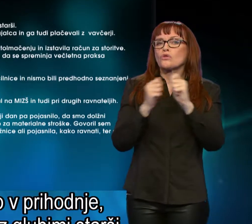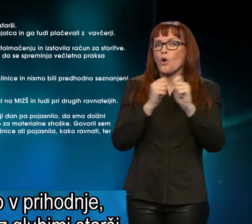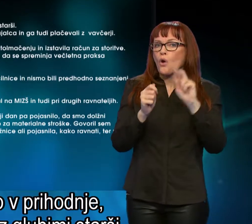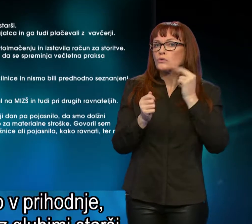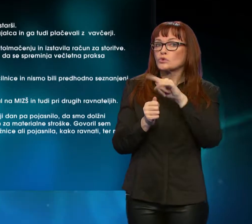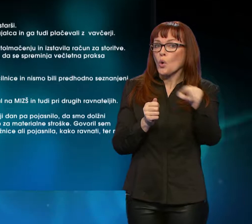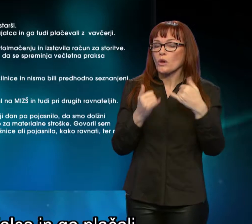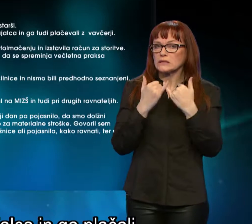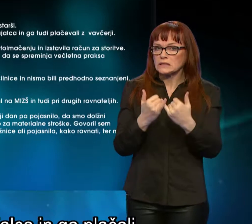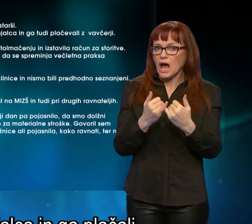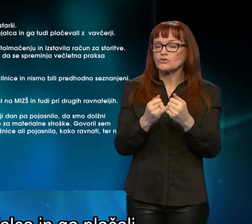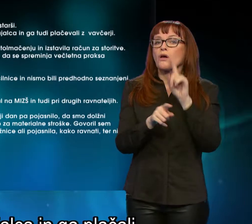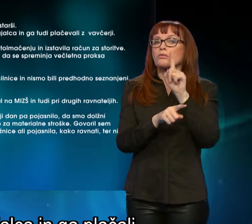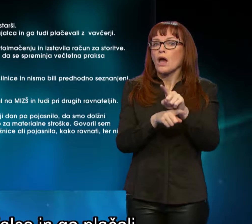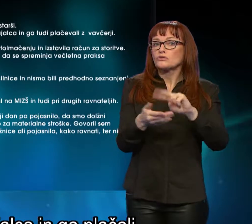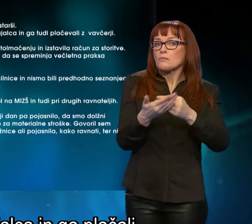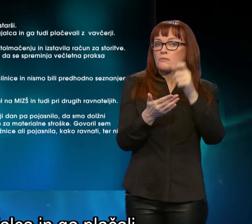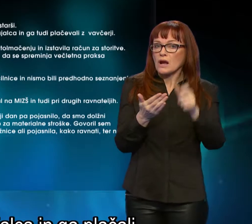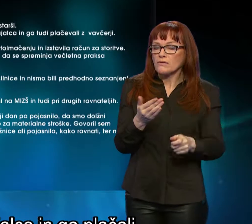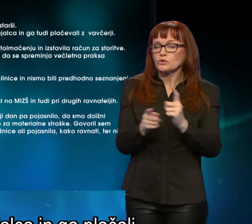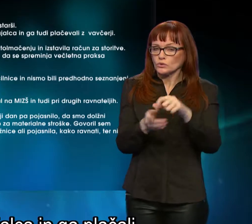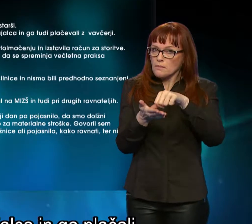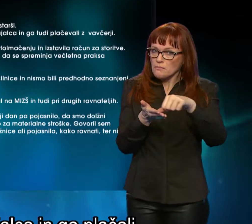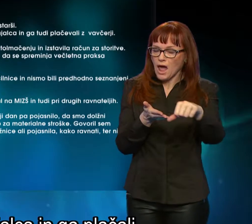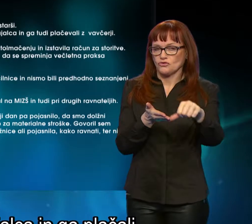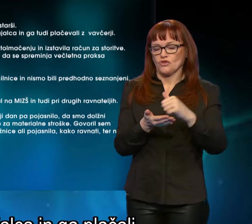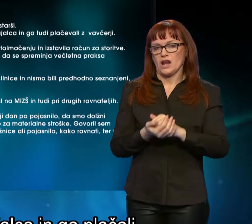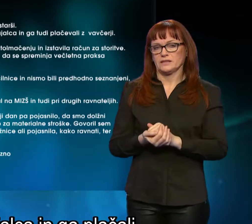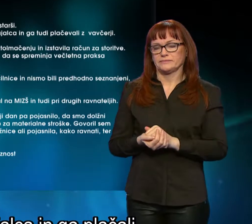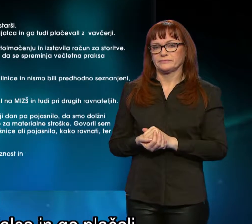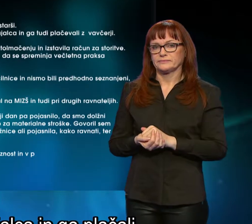gluhimi starši, naročili prevajalca in ga plačali.